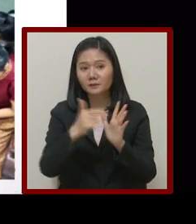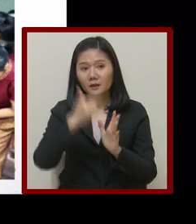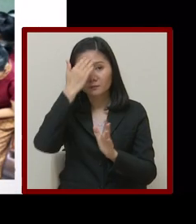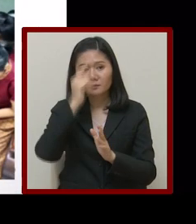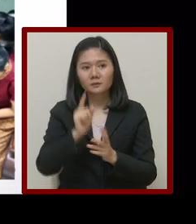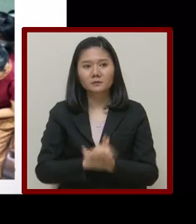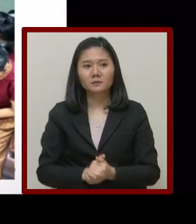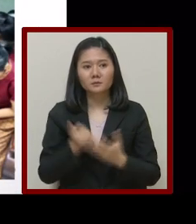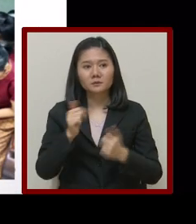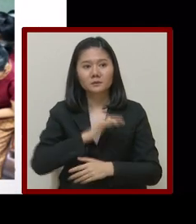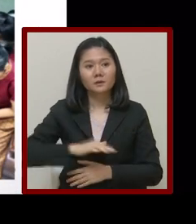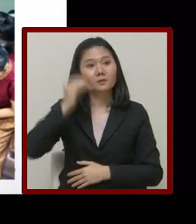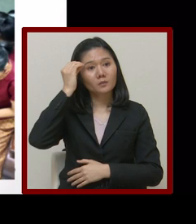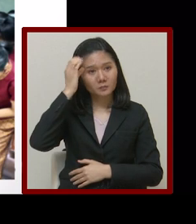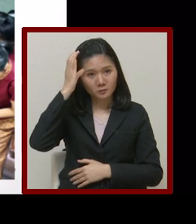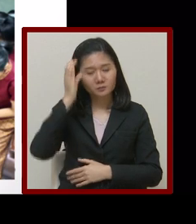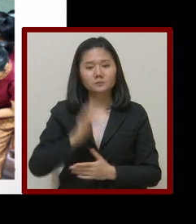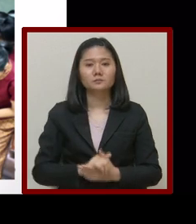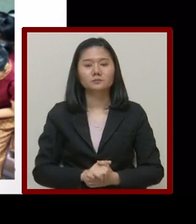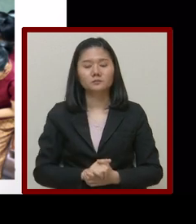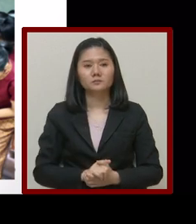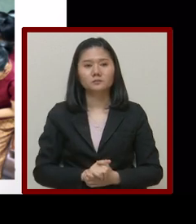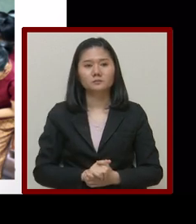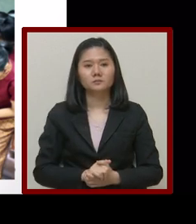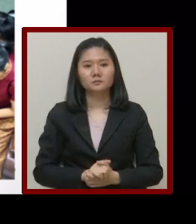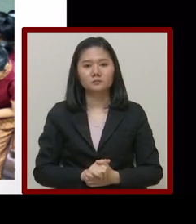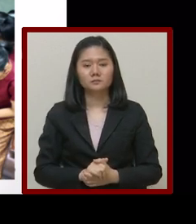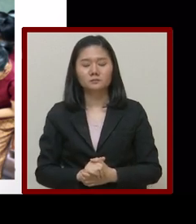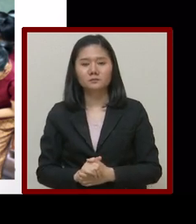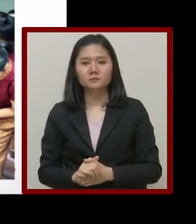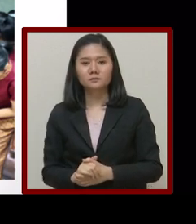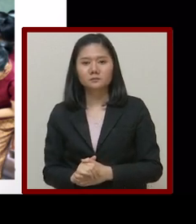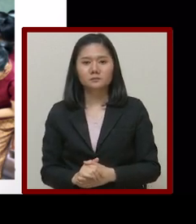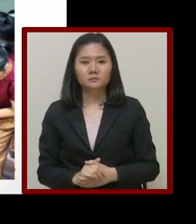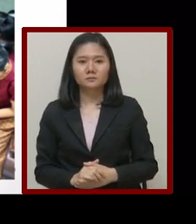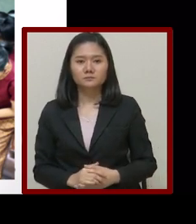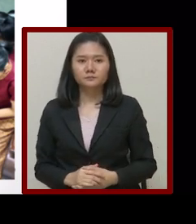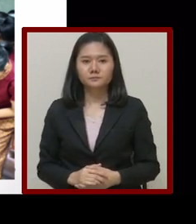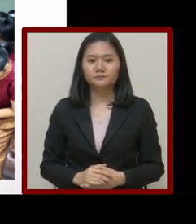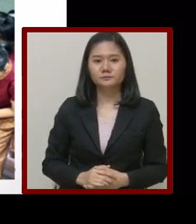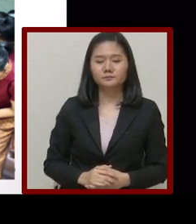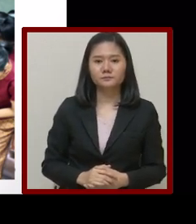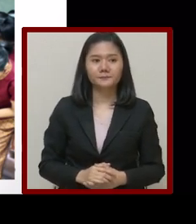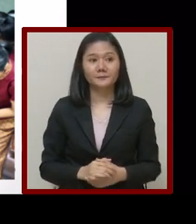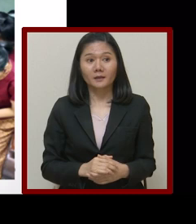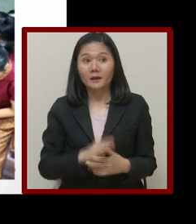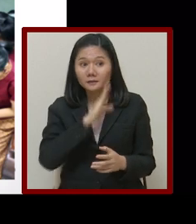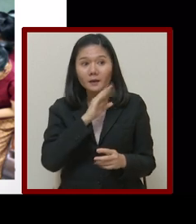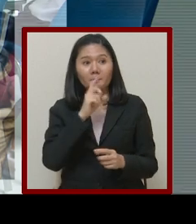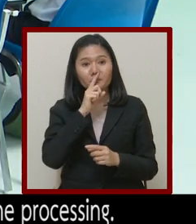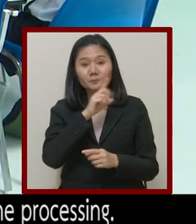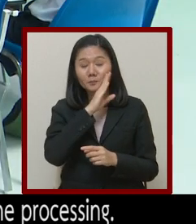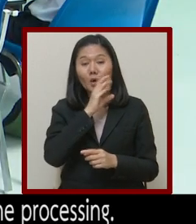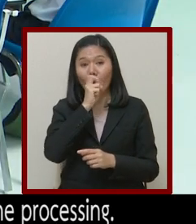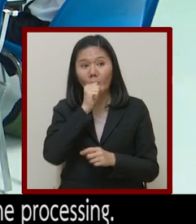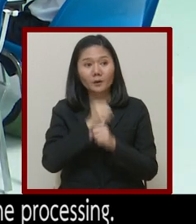อยเนี่ยเราก็จะได้มีความรู้สิบปากว่าก็ไม่เท่าตาเห็นใช่ไหมคะเพราะฉะนั้นถ้าเราได้ลงมือท